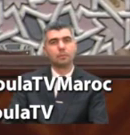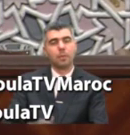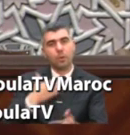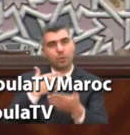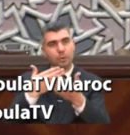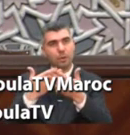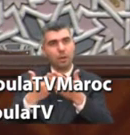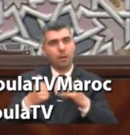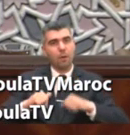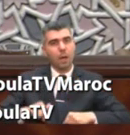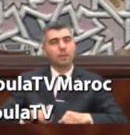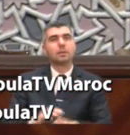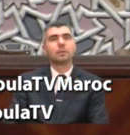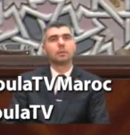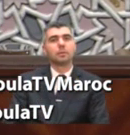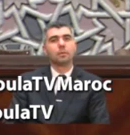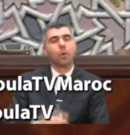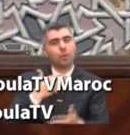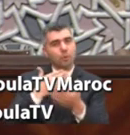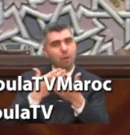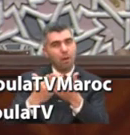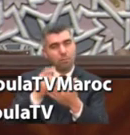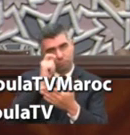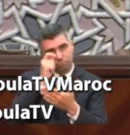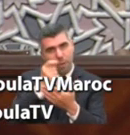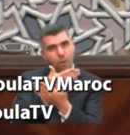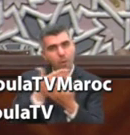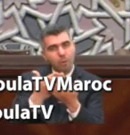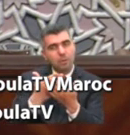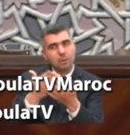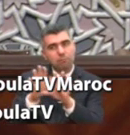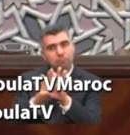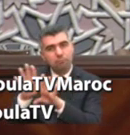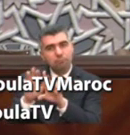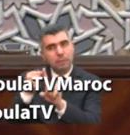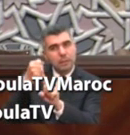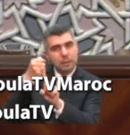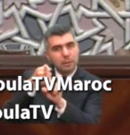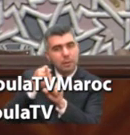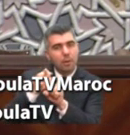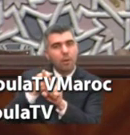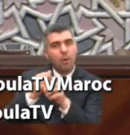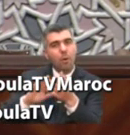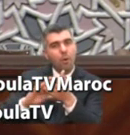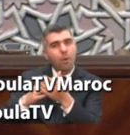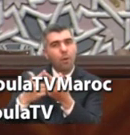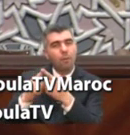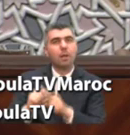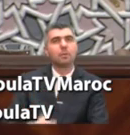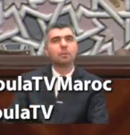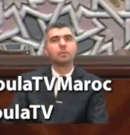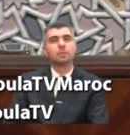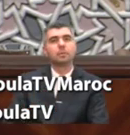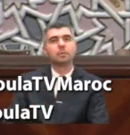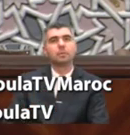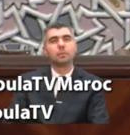شكرا السيد الوزير، كنشكرك على كل المبادرات والمجهودات اللي قمت بها، لكن السيد